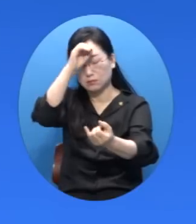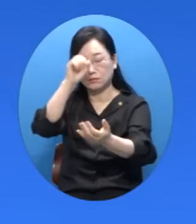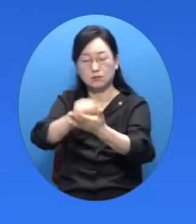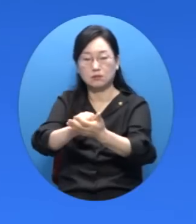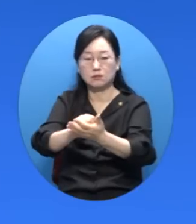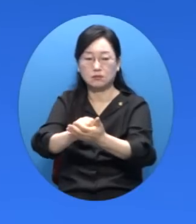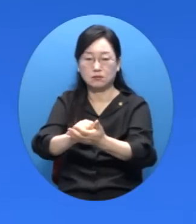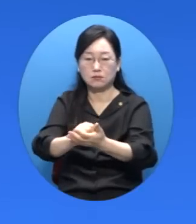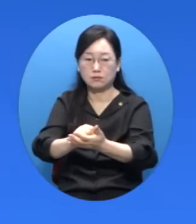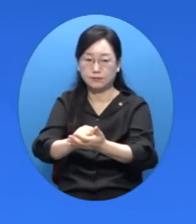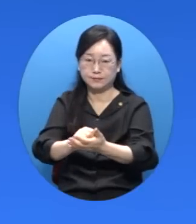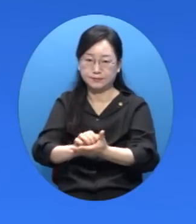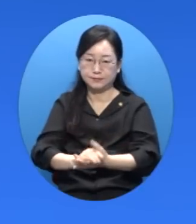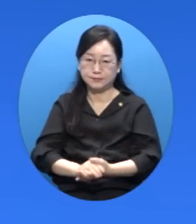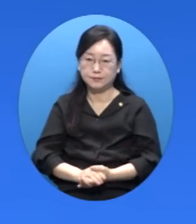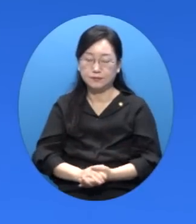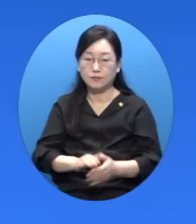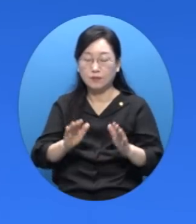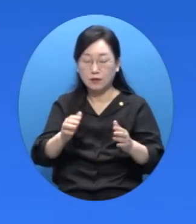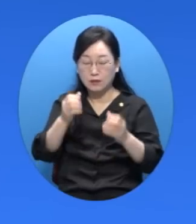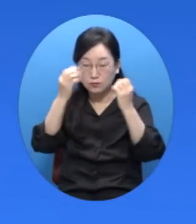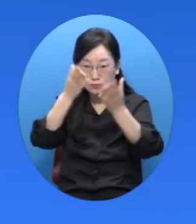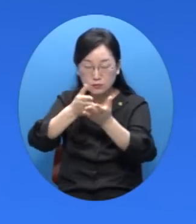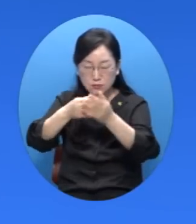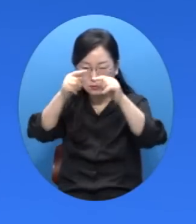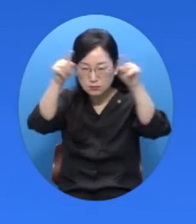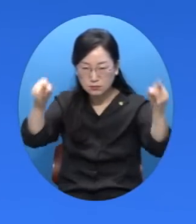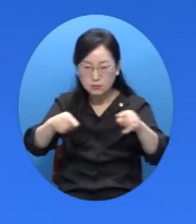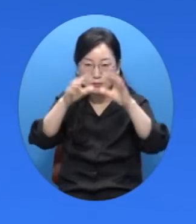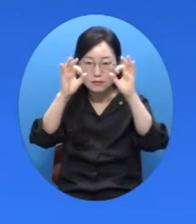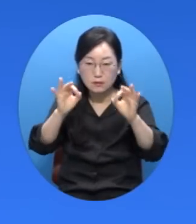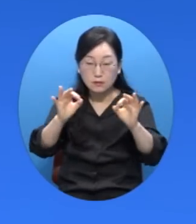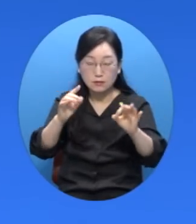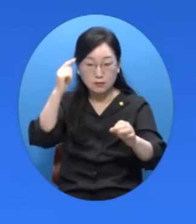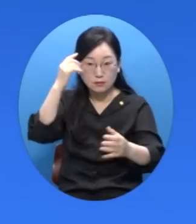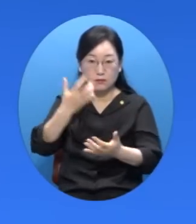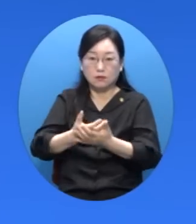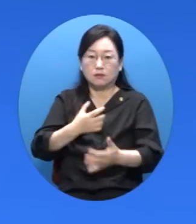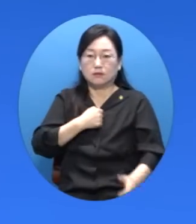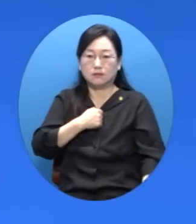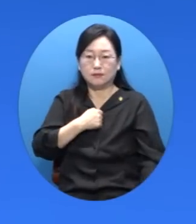것입니다. 이런 뉴스를 볼 때마다 얼마나 놀라는지